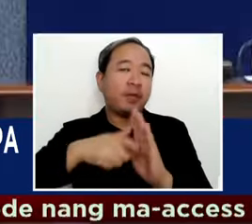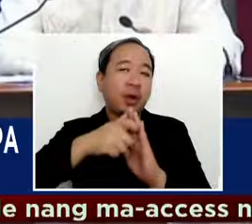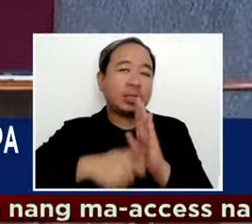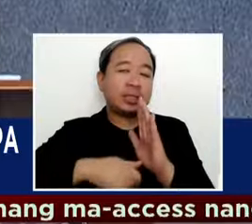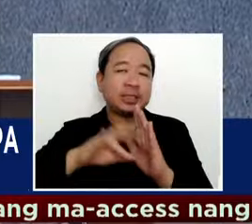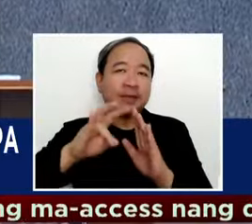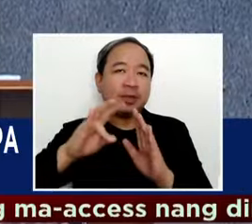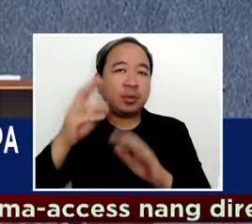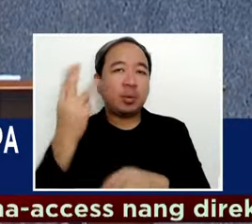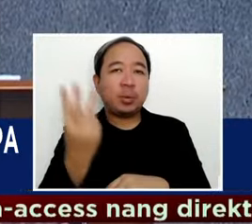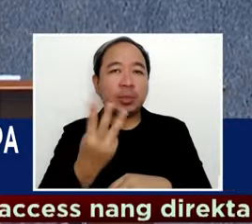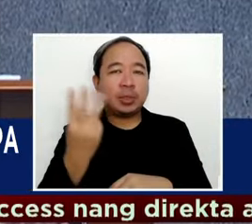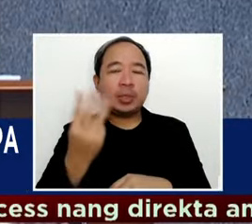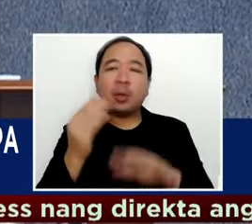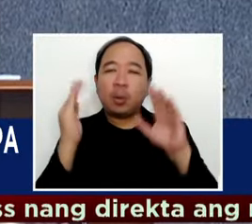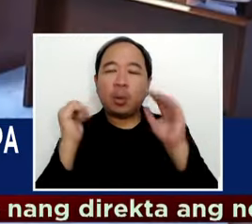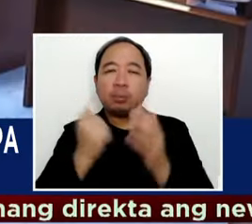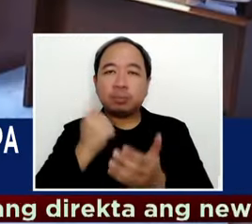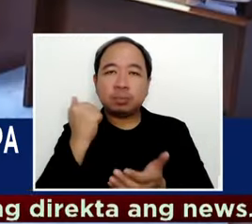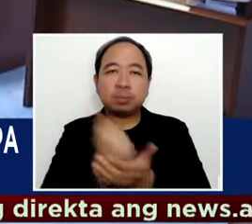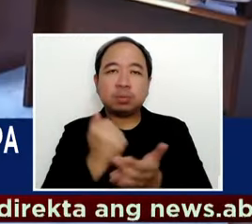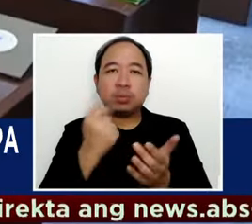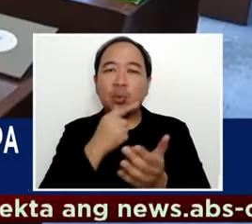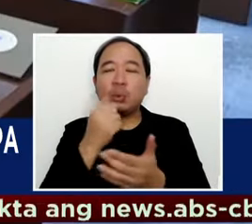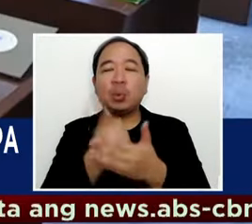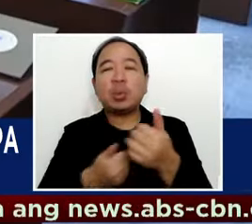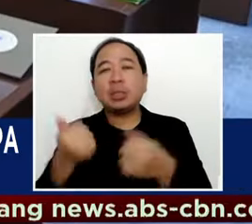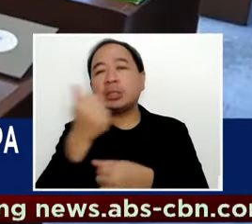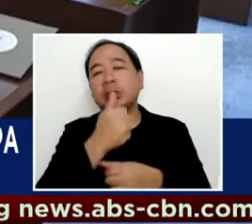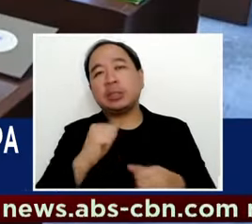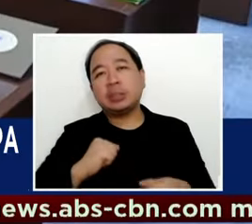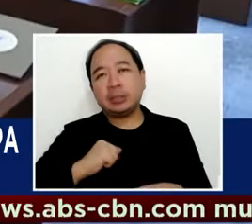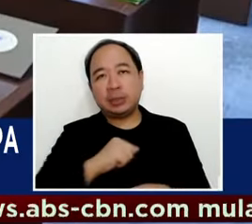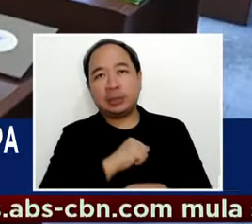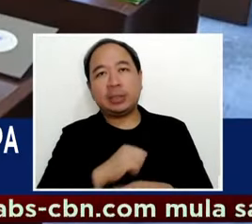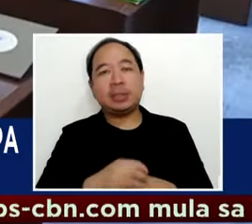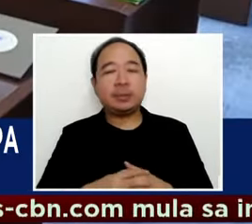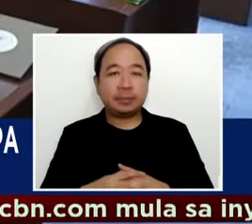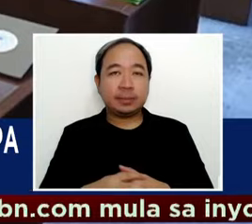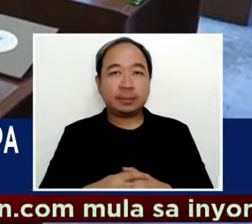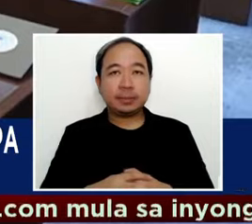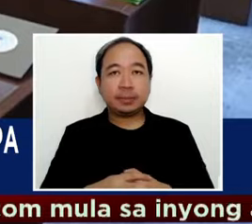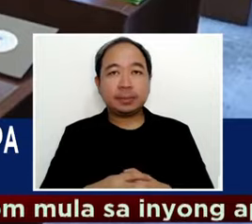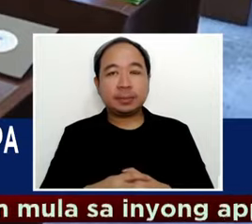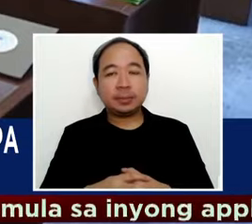umaasa silang aprubahan din ito ng Senado. RG Cruz, ABS-CBN News.